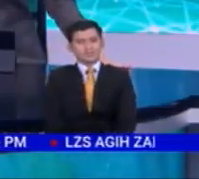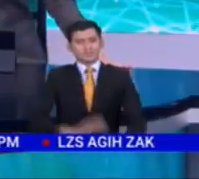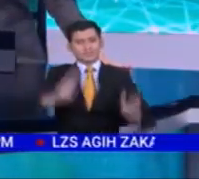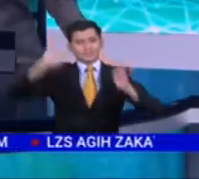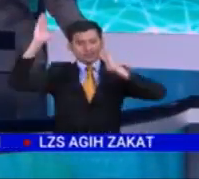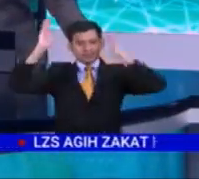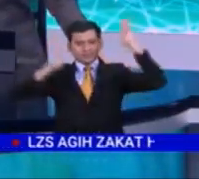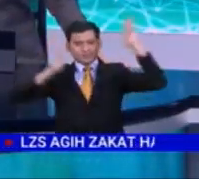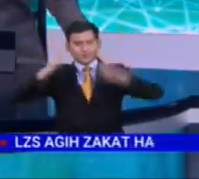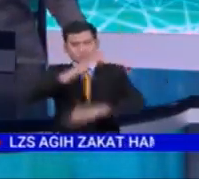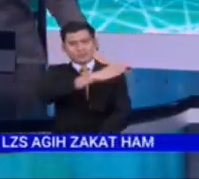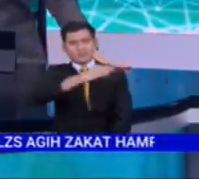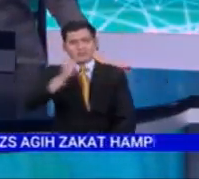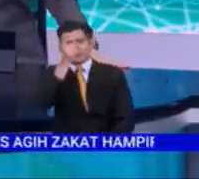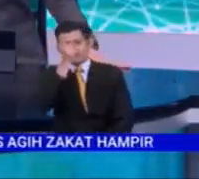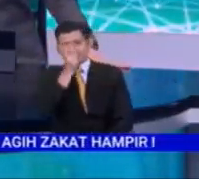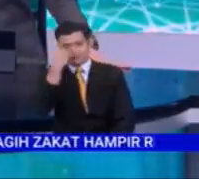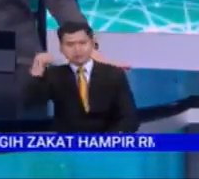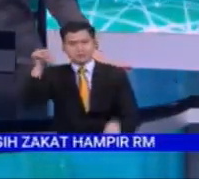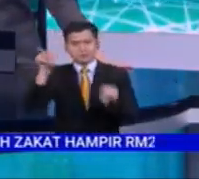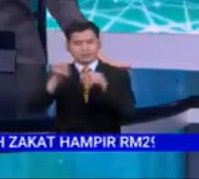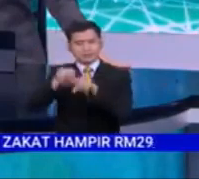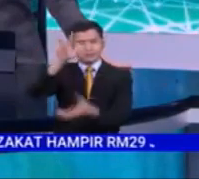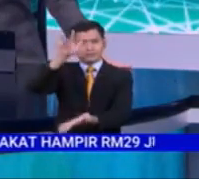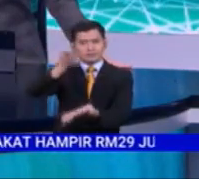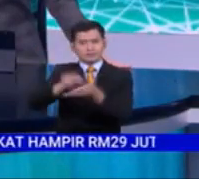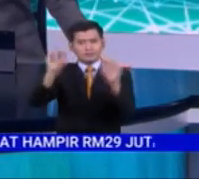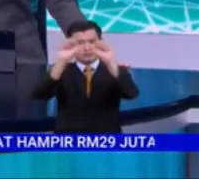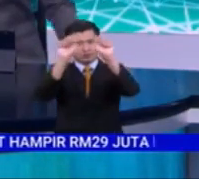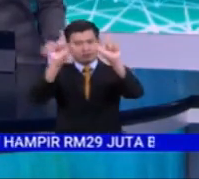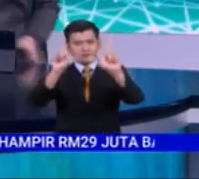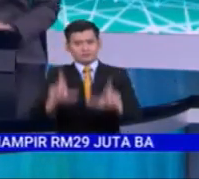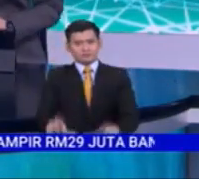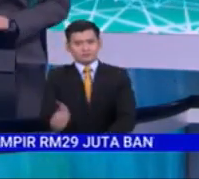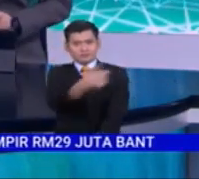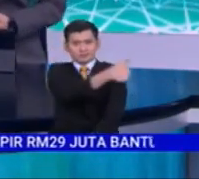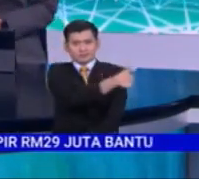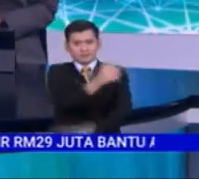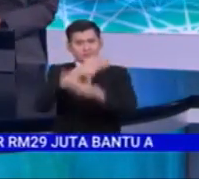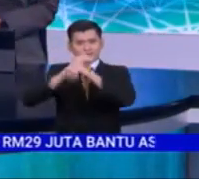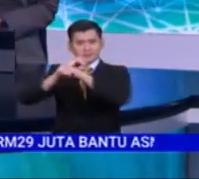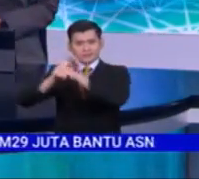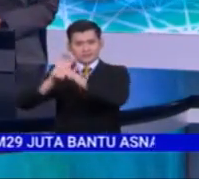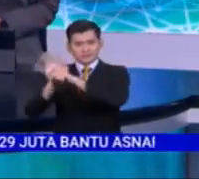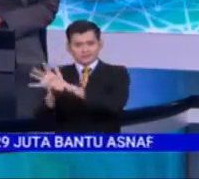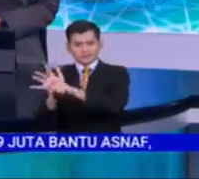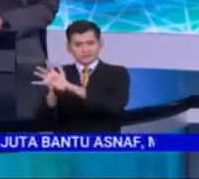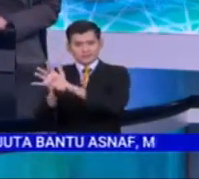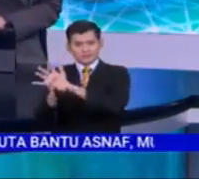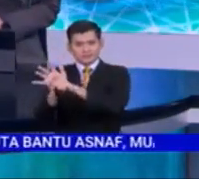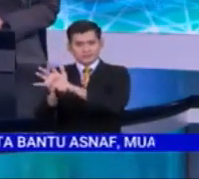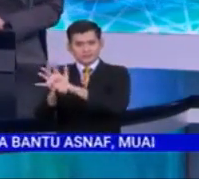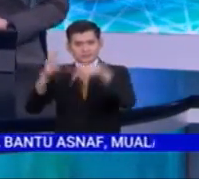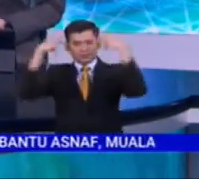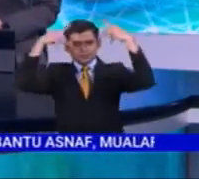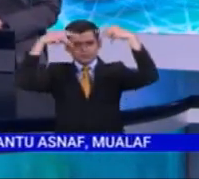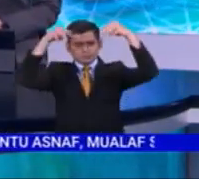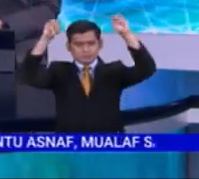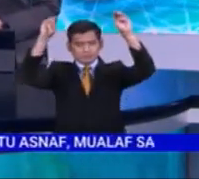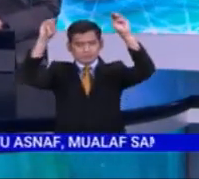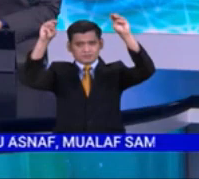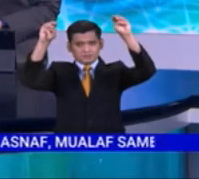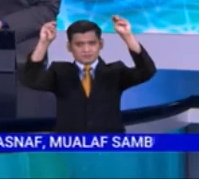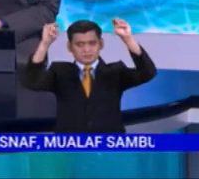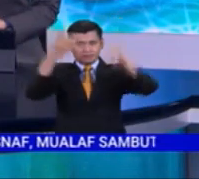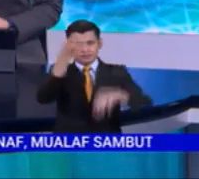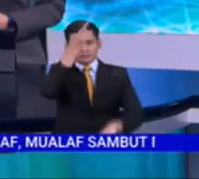Malaysia dan Qatar bersetuju untuk mengiktiraf sijil vaksinasi COVID-19 secara timbal balas. Perdana Menteri Dato' Sri Ismail